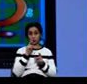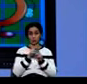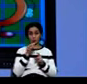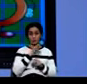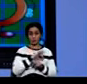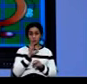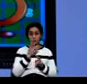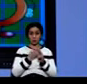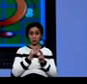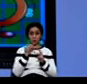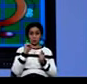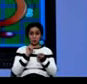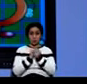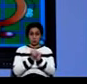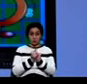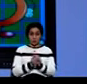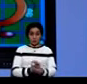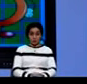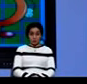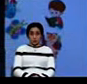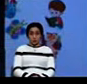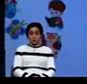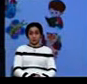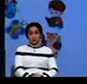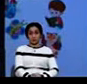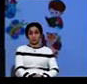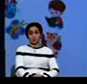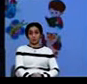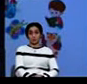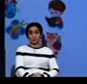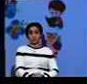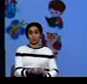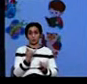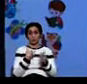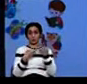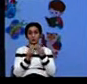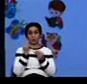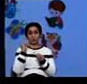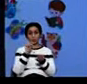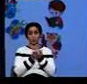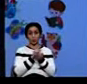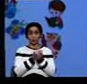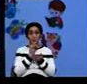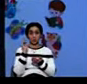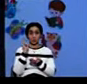so'zini qo'llaymiz. Buni yodingizdan chiqarmang. Ребята, мы сегодня с вами на